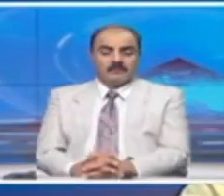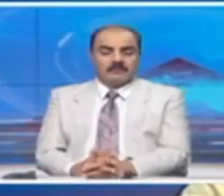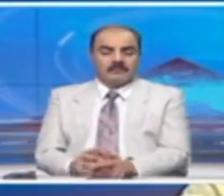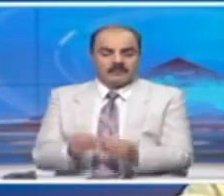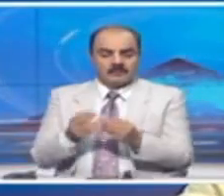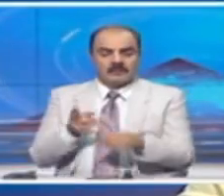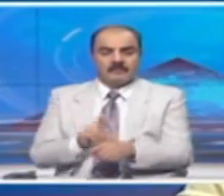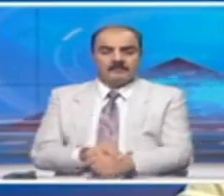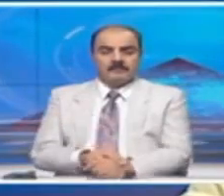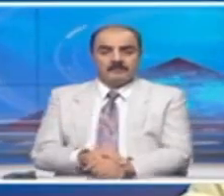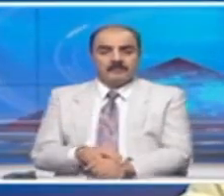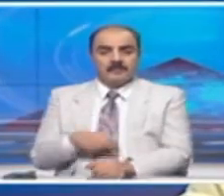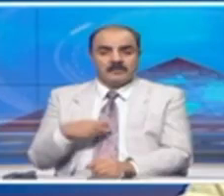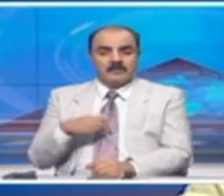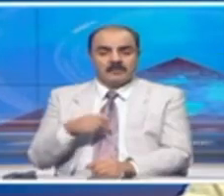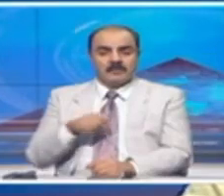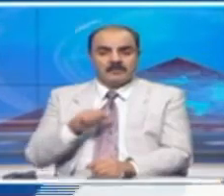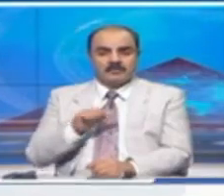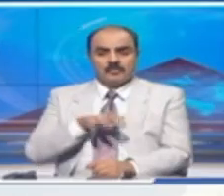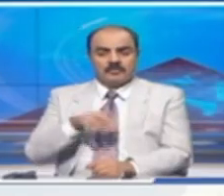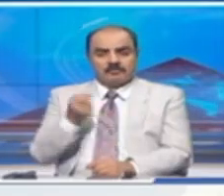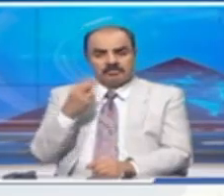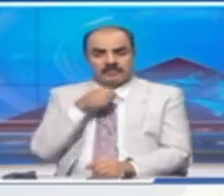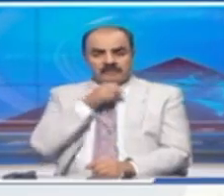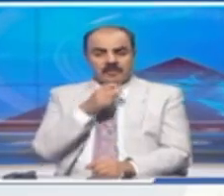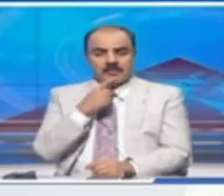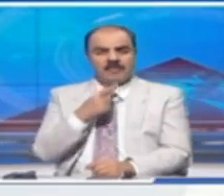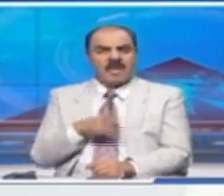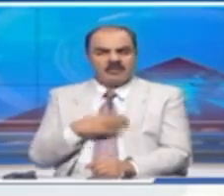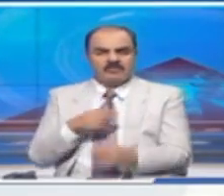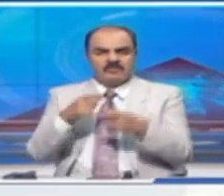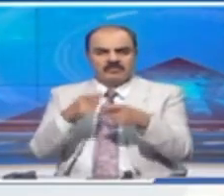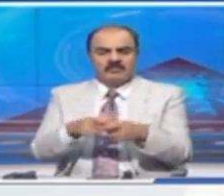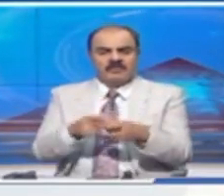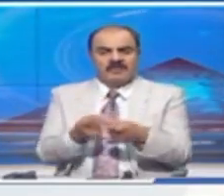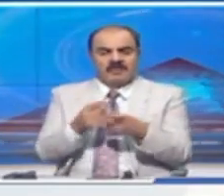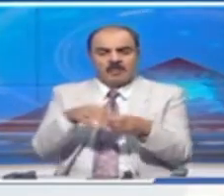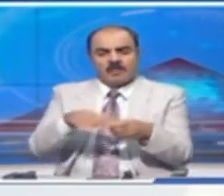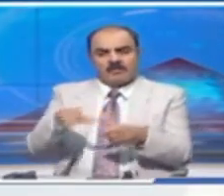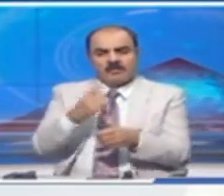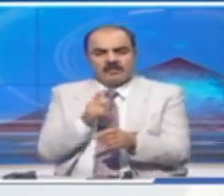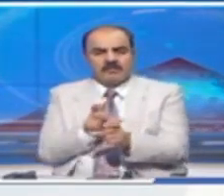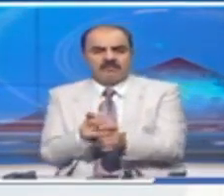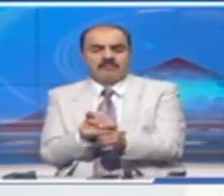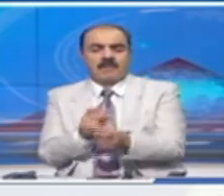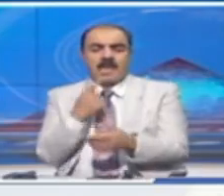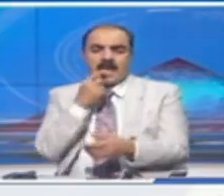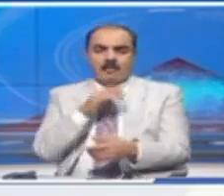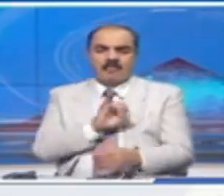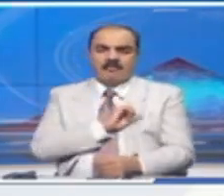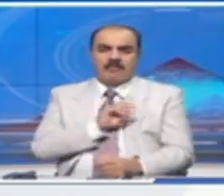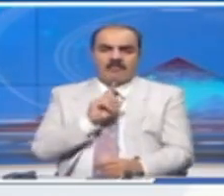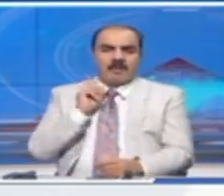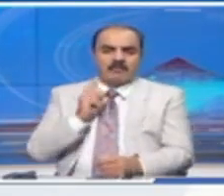مرحبا مجددا. رحب الكريملين باقتراح الرئيس الفرنسي إيمانويل ماكرون إقامة منطقة آمنة في العاصمة الأفغانية